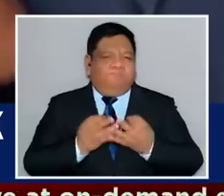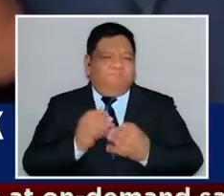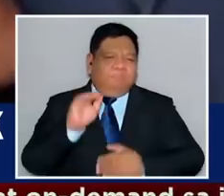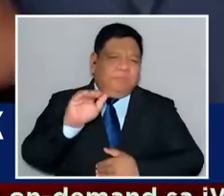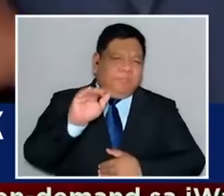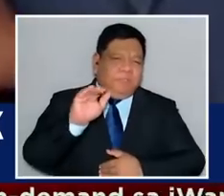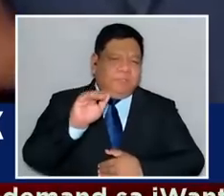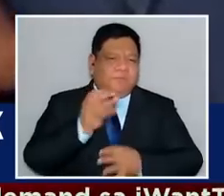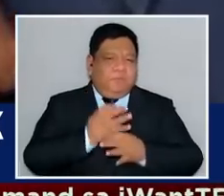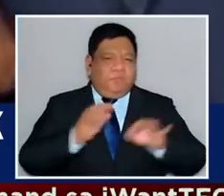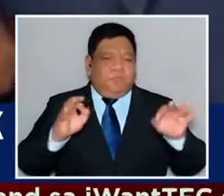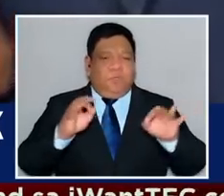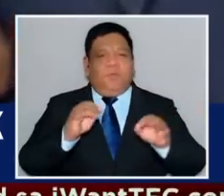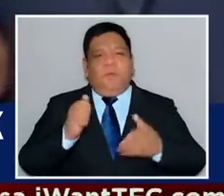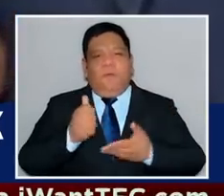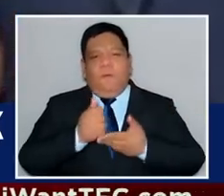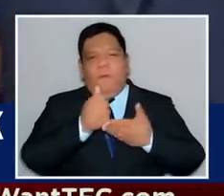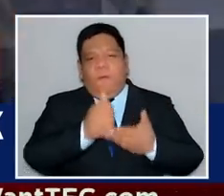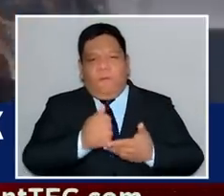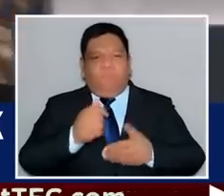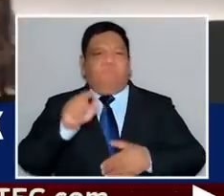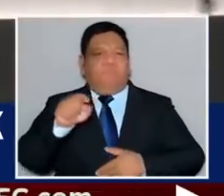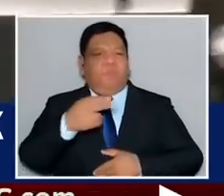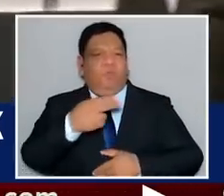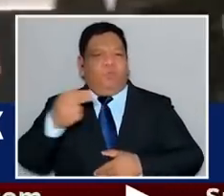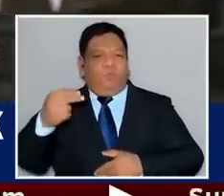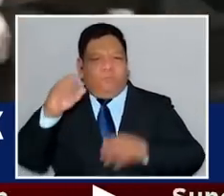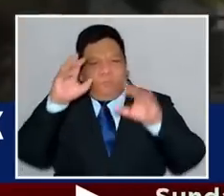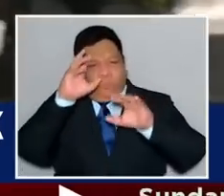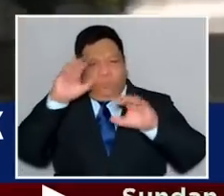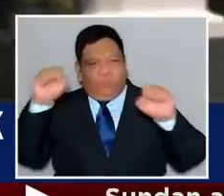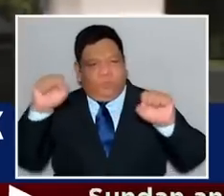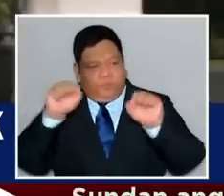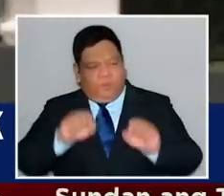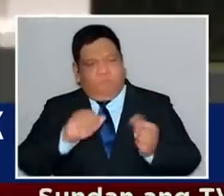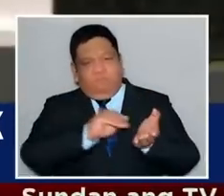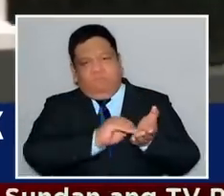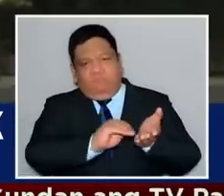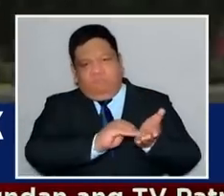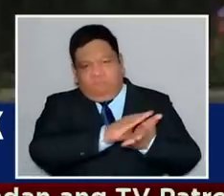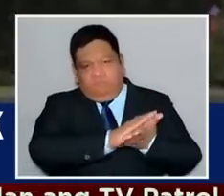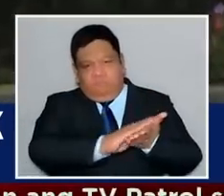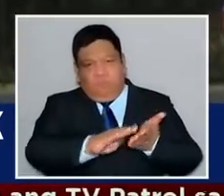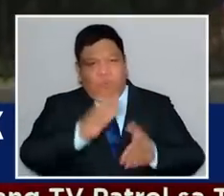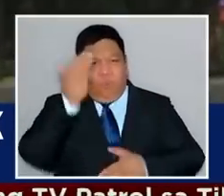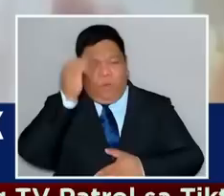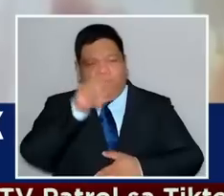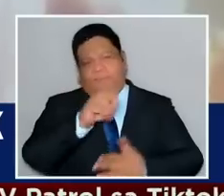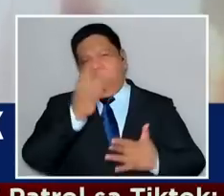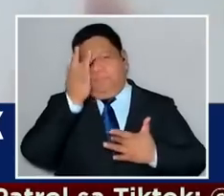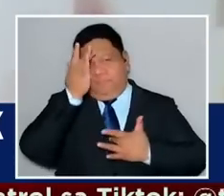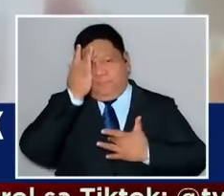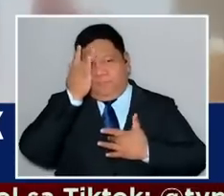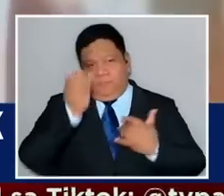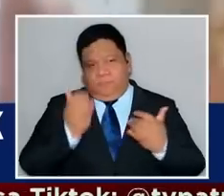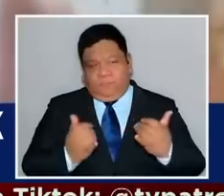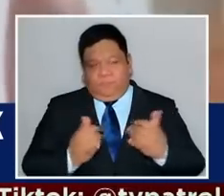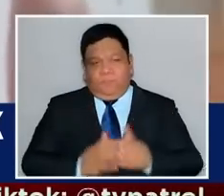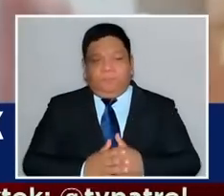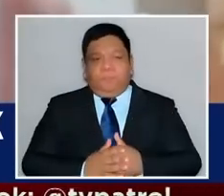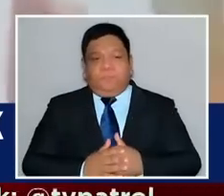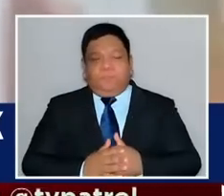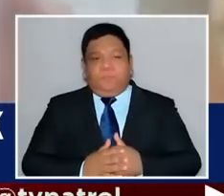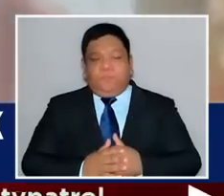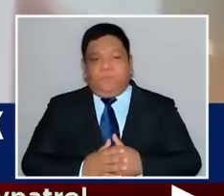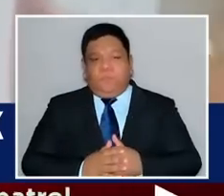ng executive clemency kay Indonesian President Joko Widodo dahil sa iniinda niyang karamdaman. Ayon sa kanyang